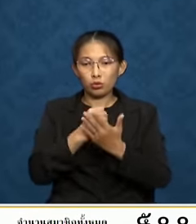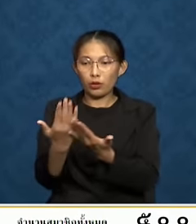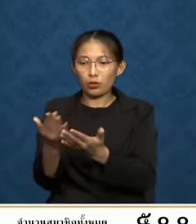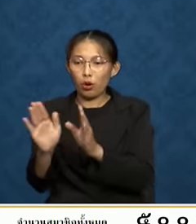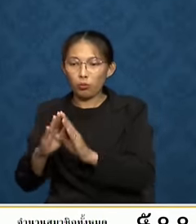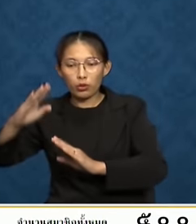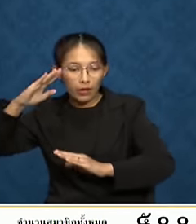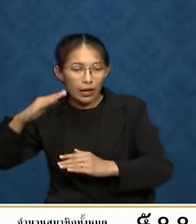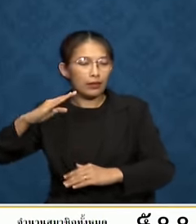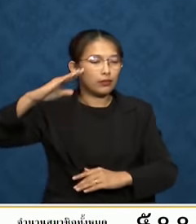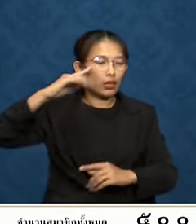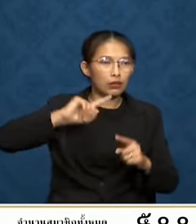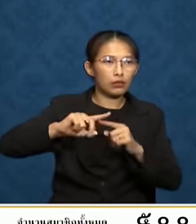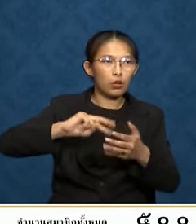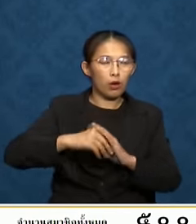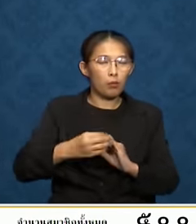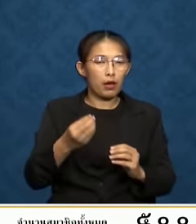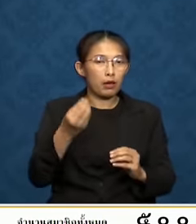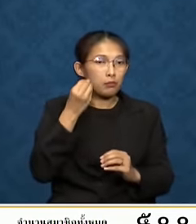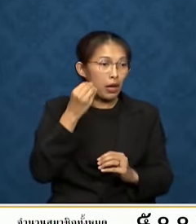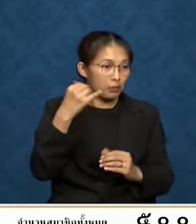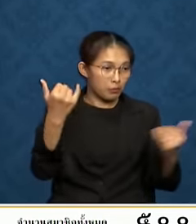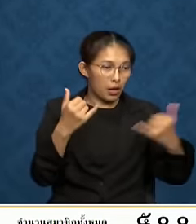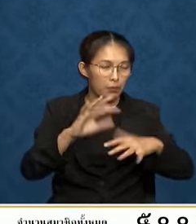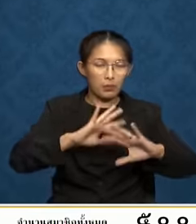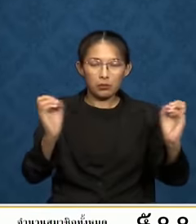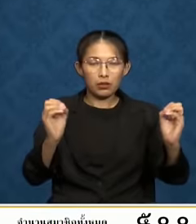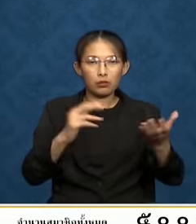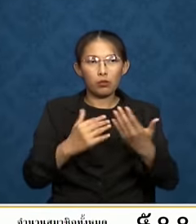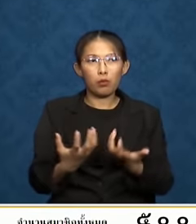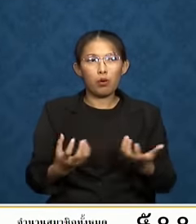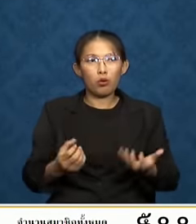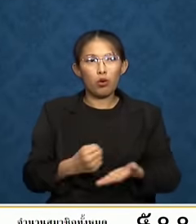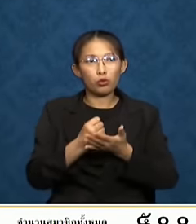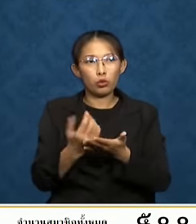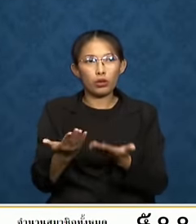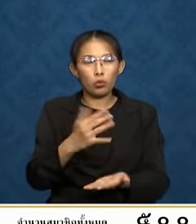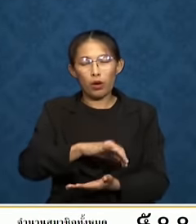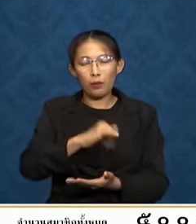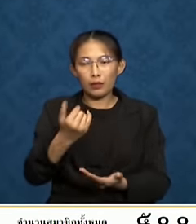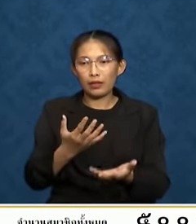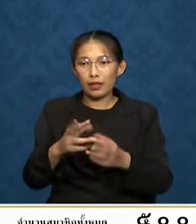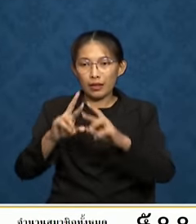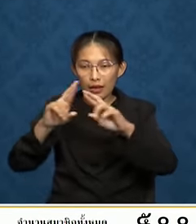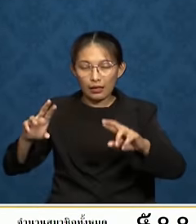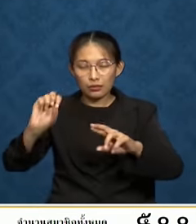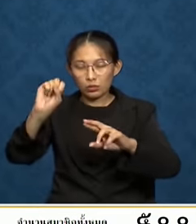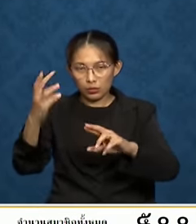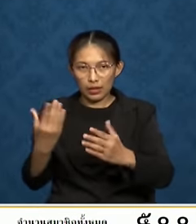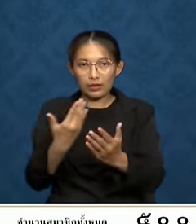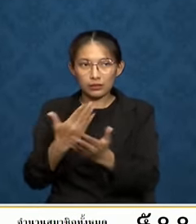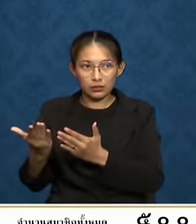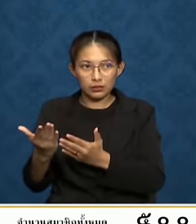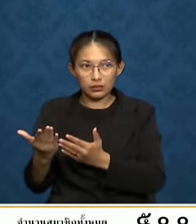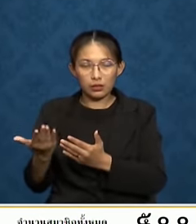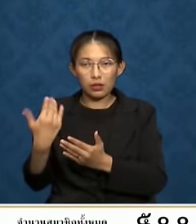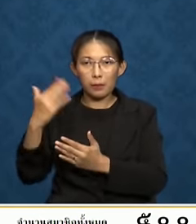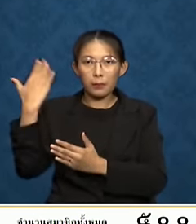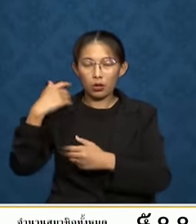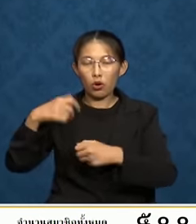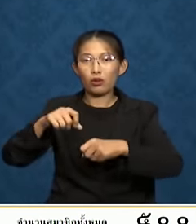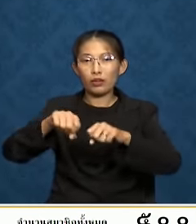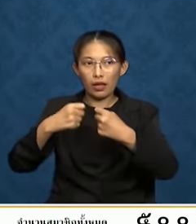ทหารเนี่ยคุณมาจากบ้านไม่มีอะไรก็อยู่กันกินหรือว่าก็ไปซื้อของร้านสวัสดิการเมื่อก่อนก็ขอให้